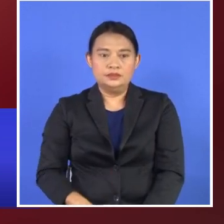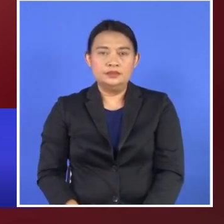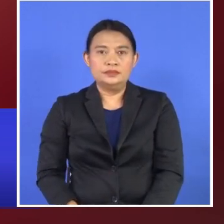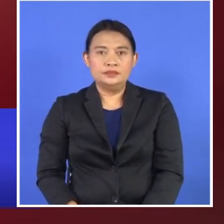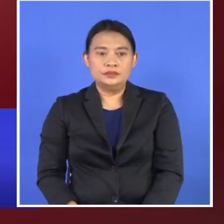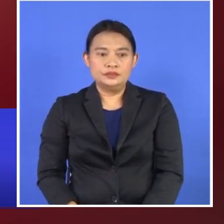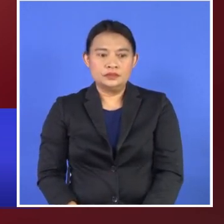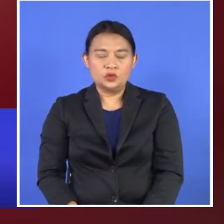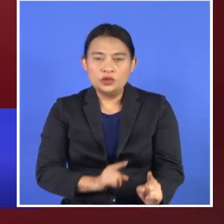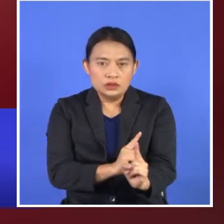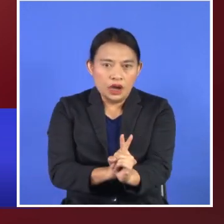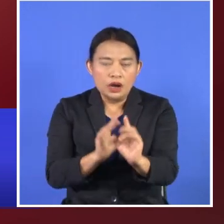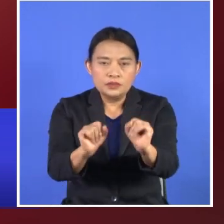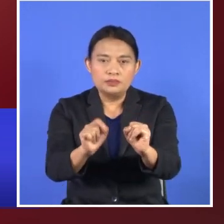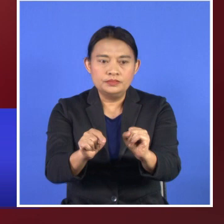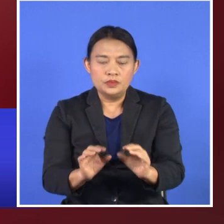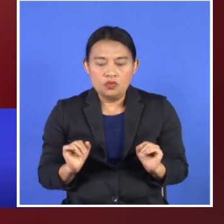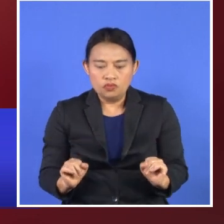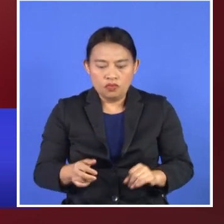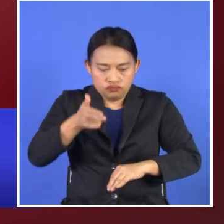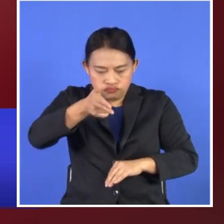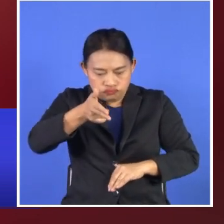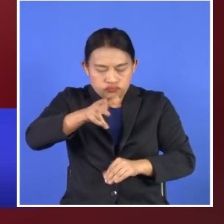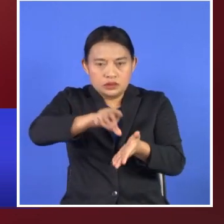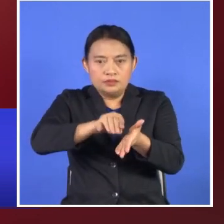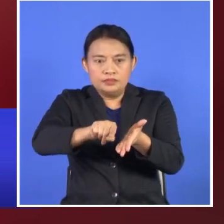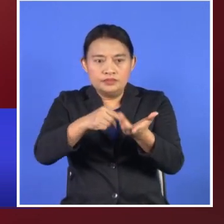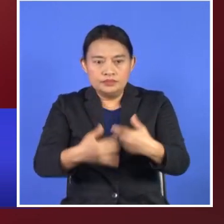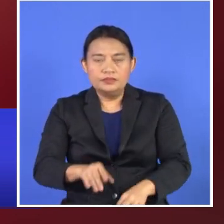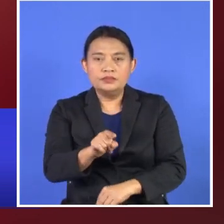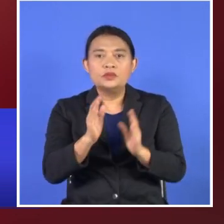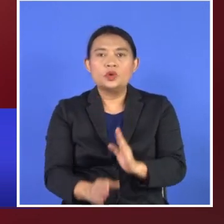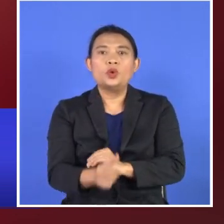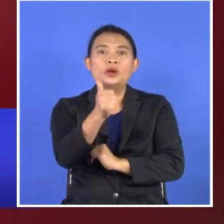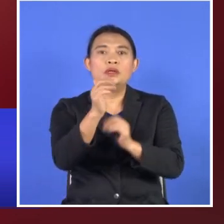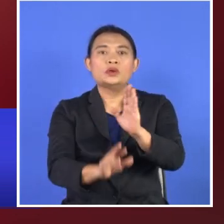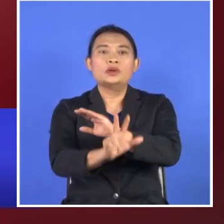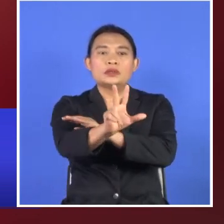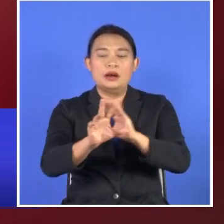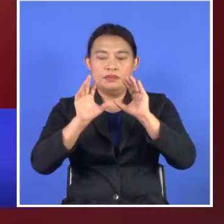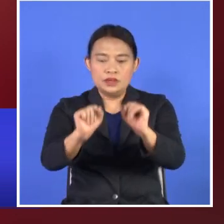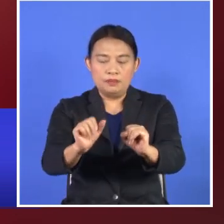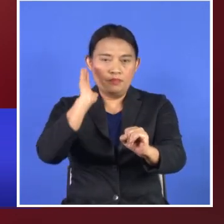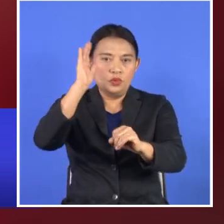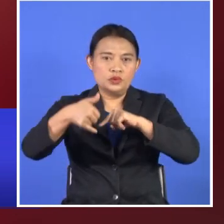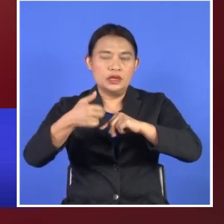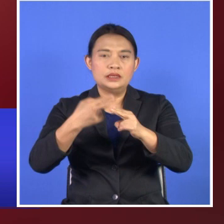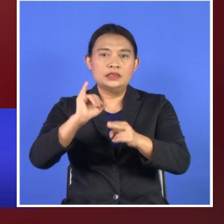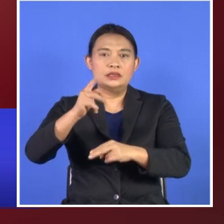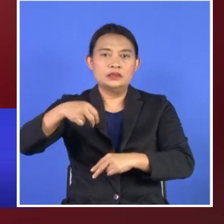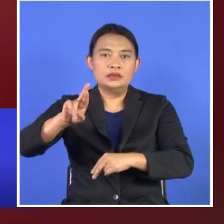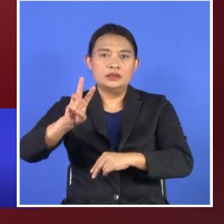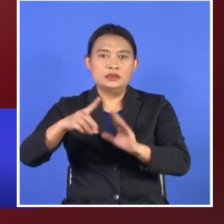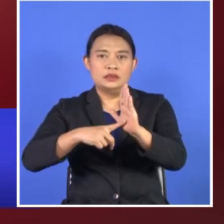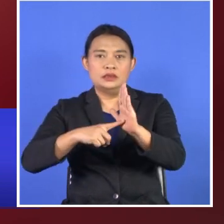สกัดกันเนี่ยก็ขี่รถแล้วถ่ายคลิปไปด้วยนะคะเหตุการณ์นี้เนี่ยพลเมืองดี3คนยืนคุมตัวชายก่อเหตุชื่อว่านายไพรวันเศรษฐสิ